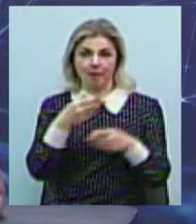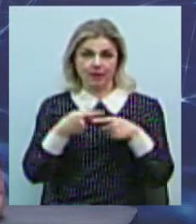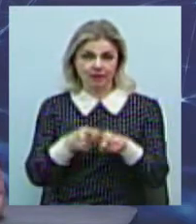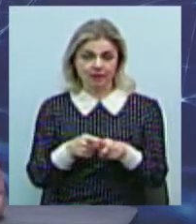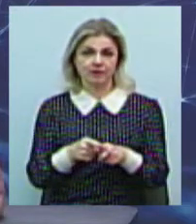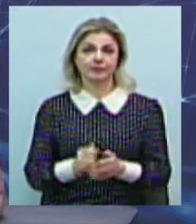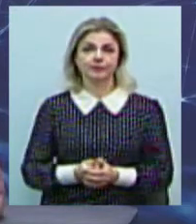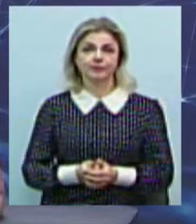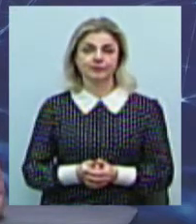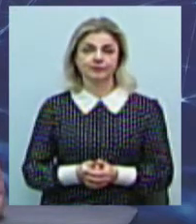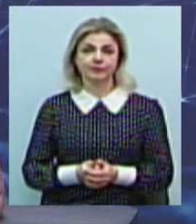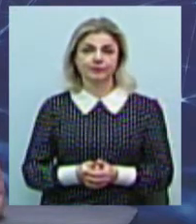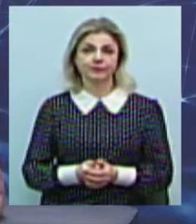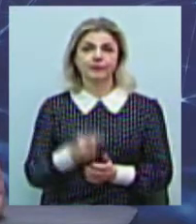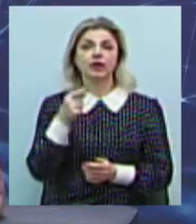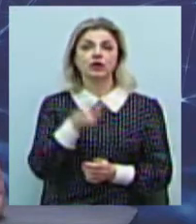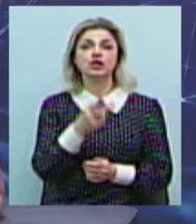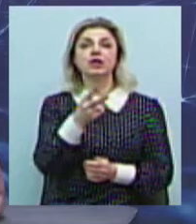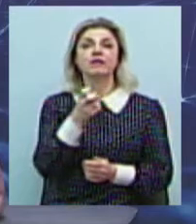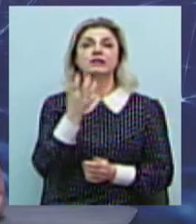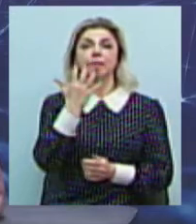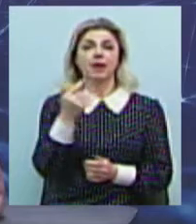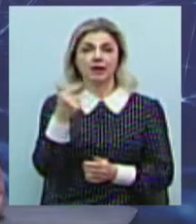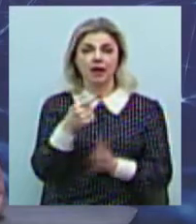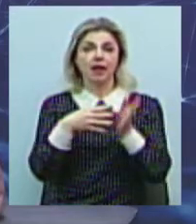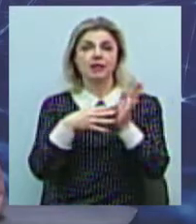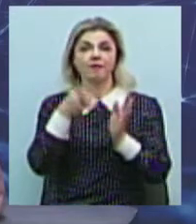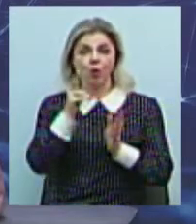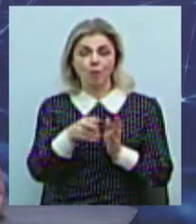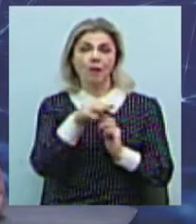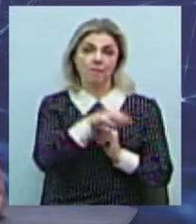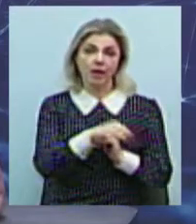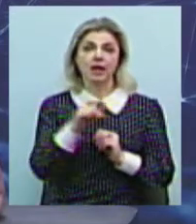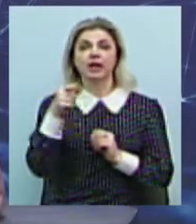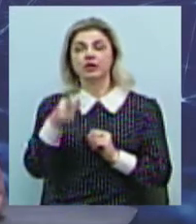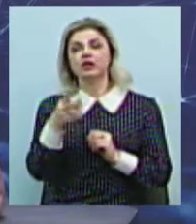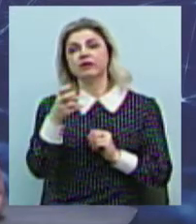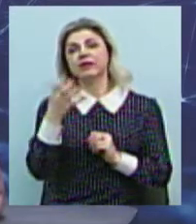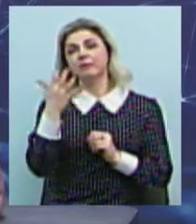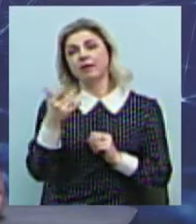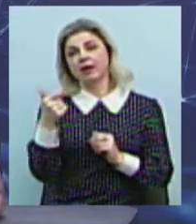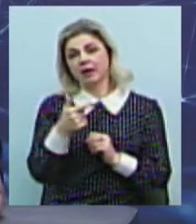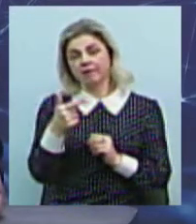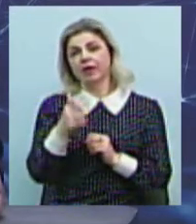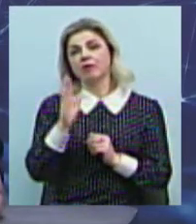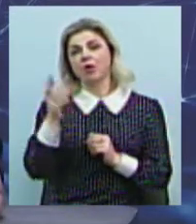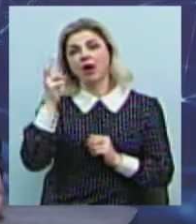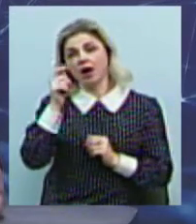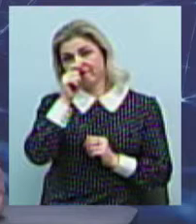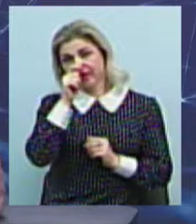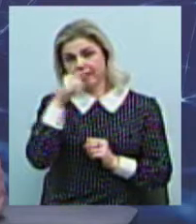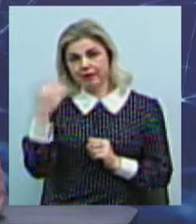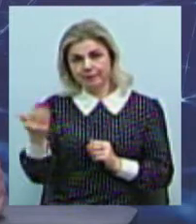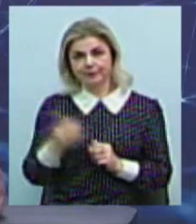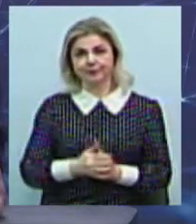було сказано, тобто 1205 гривень 9 копійок буде в березні, 1205 гривень 8 копійок буде в квітні.